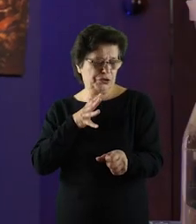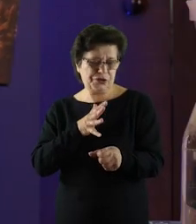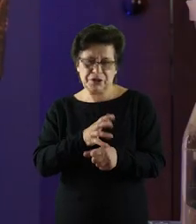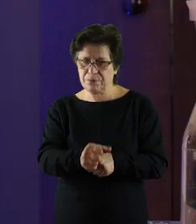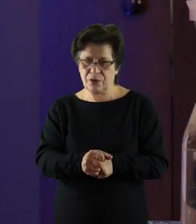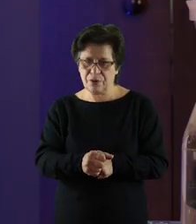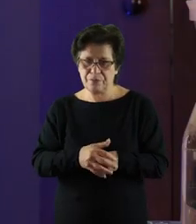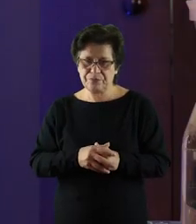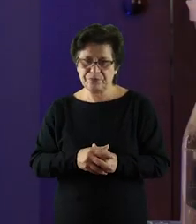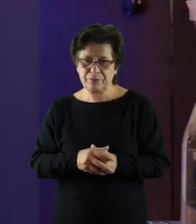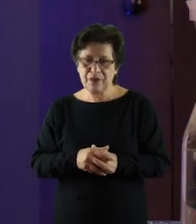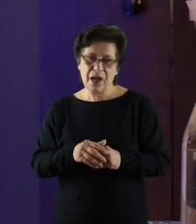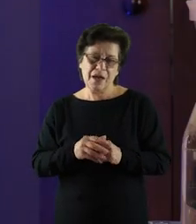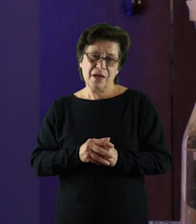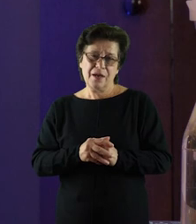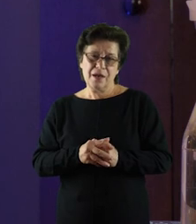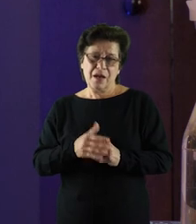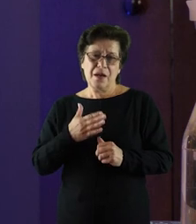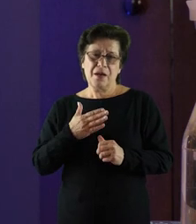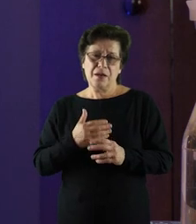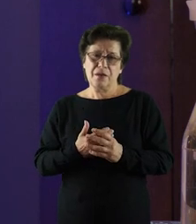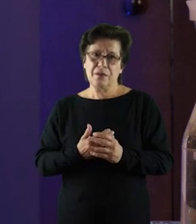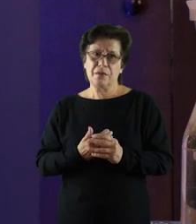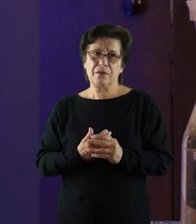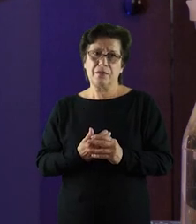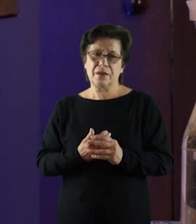swoje historie. Może dlatego, że miałam... Dziewczynki, mogę?